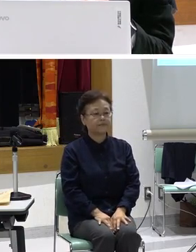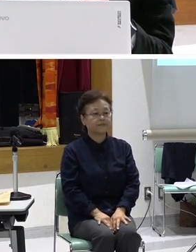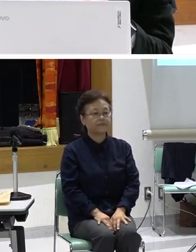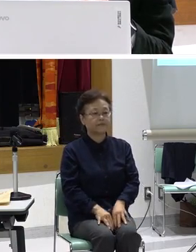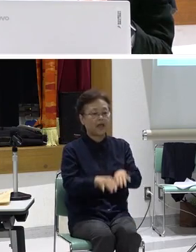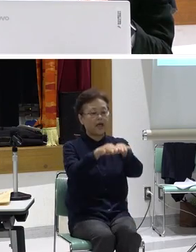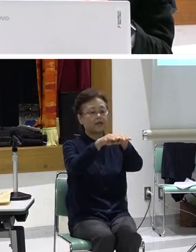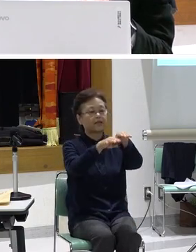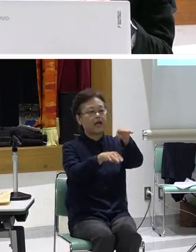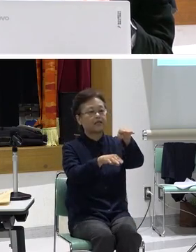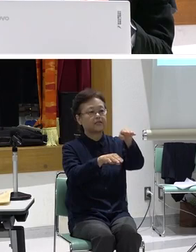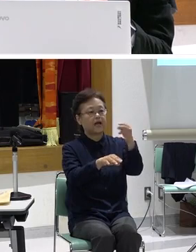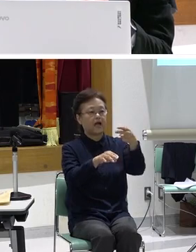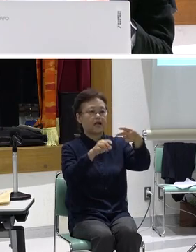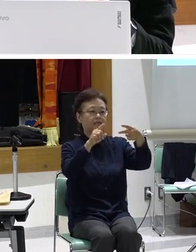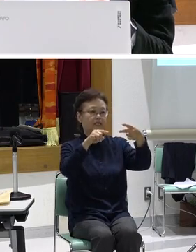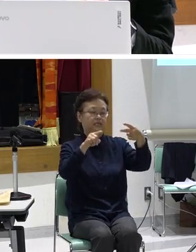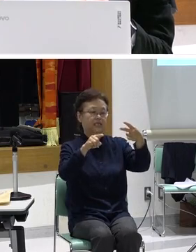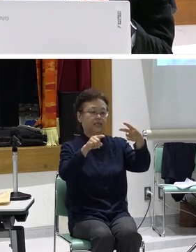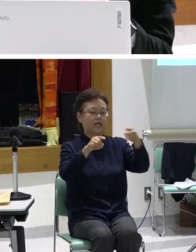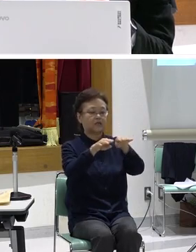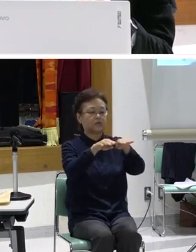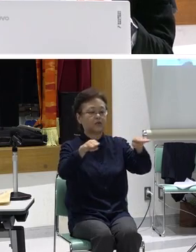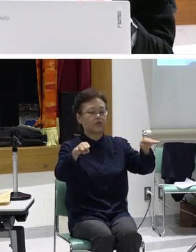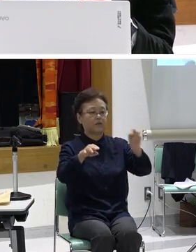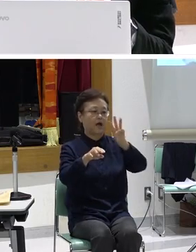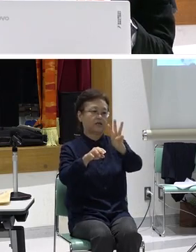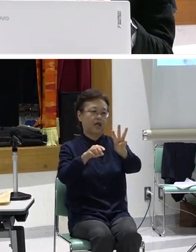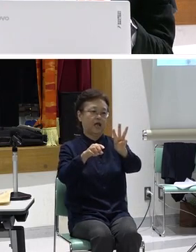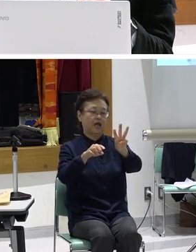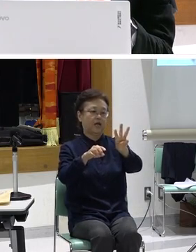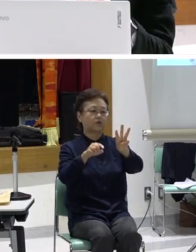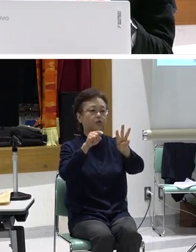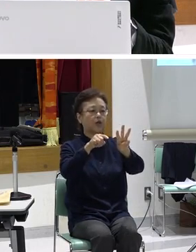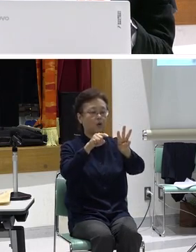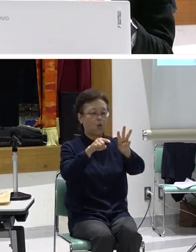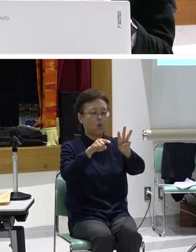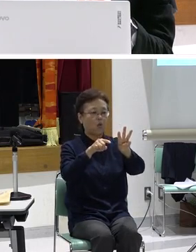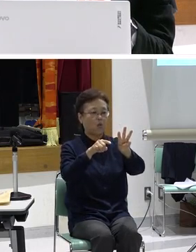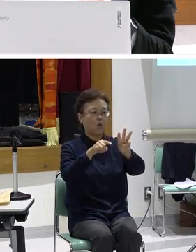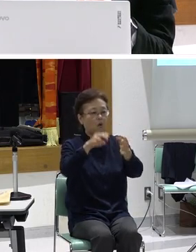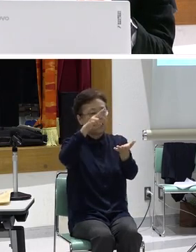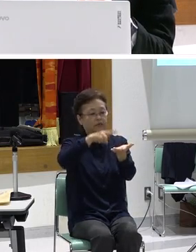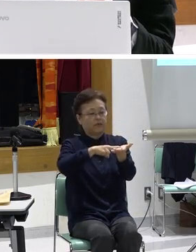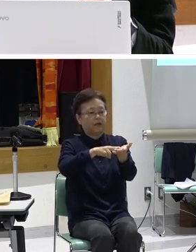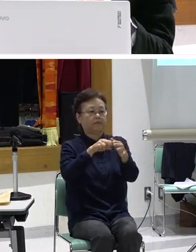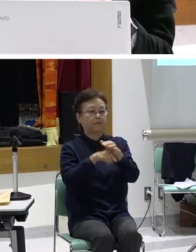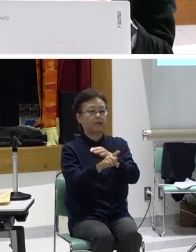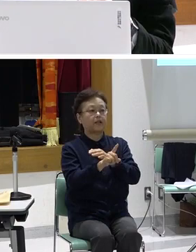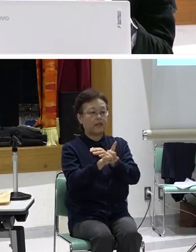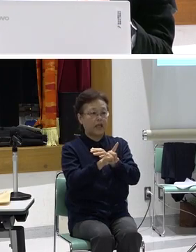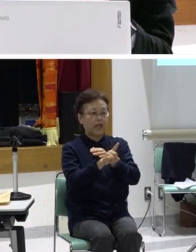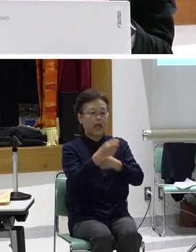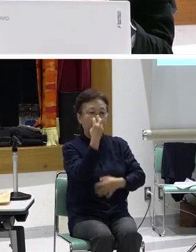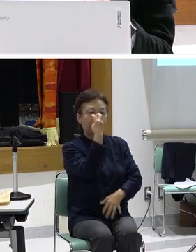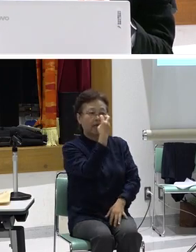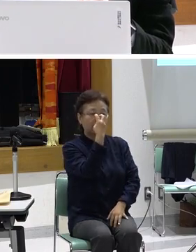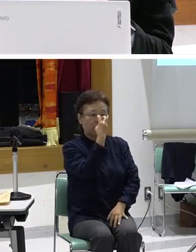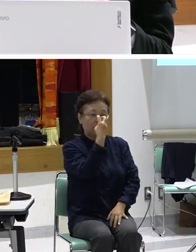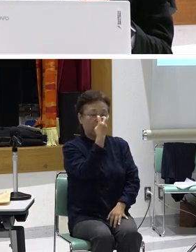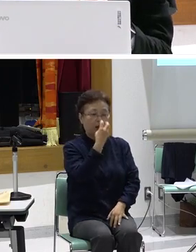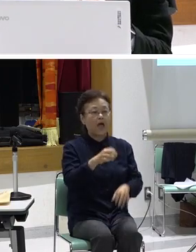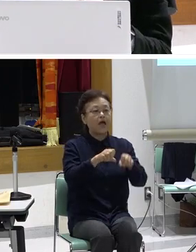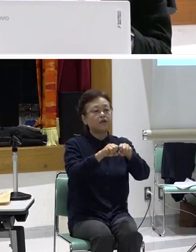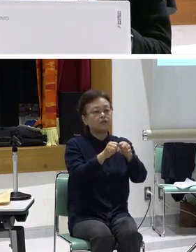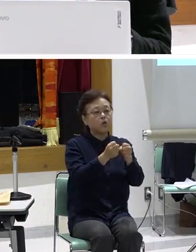段差2センチ隙間3センチっていうのをどういうふうに決めたかというと、検証会、障